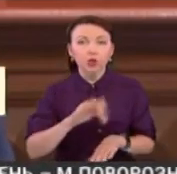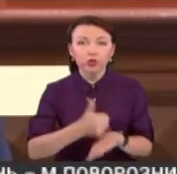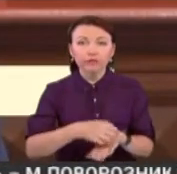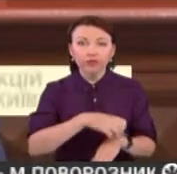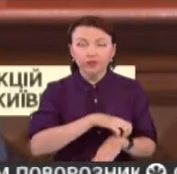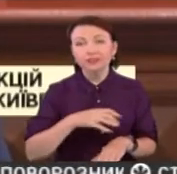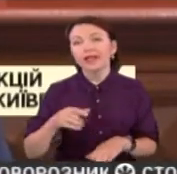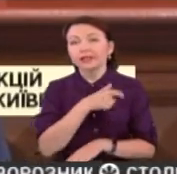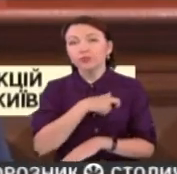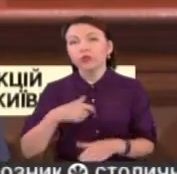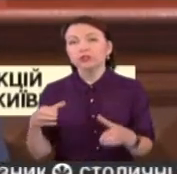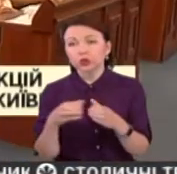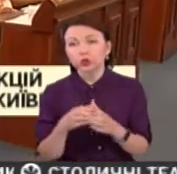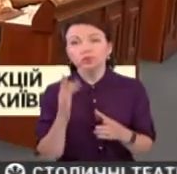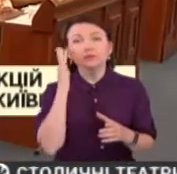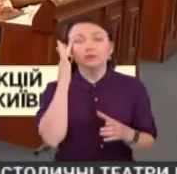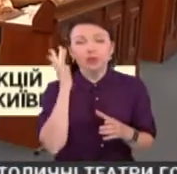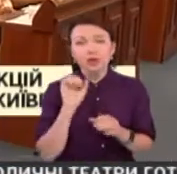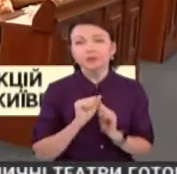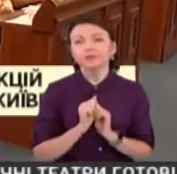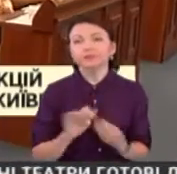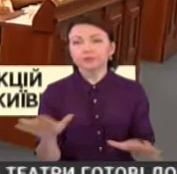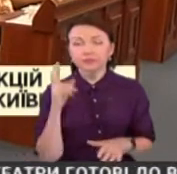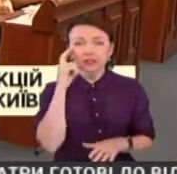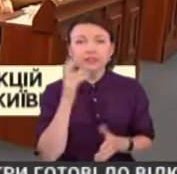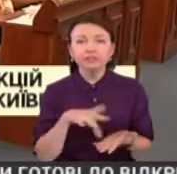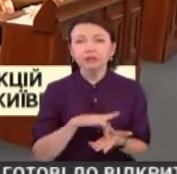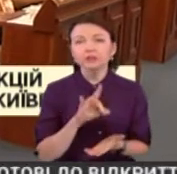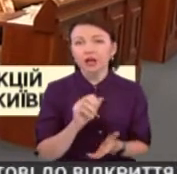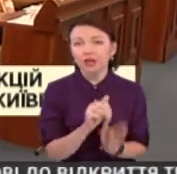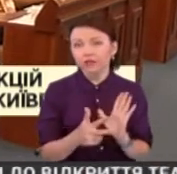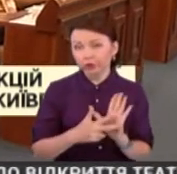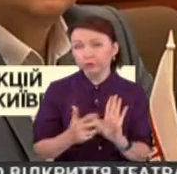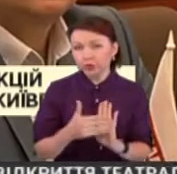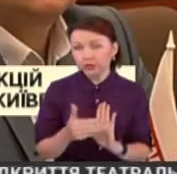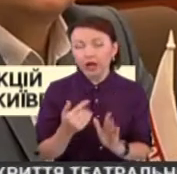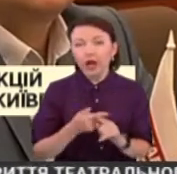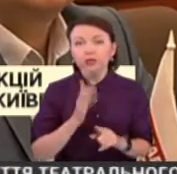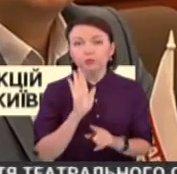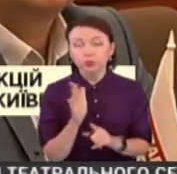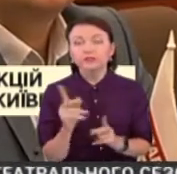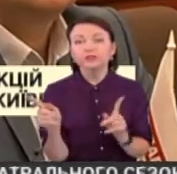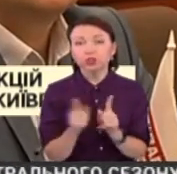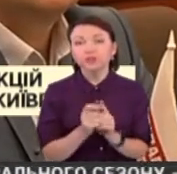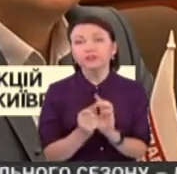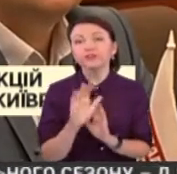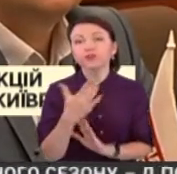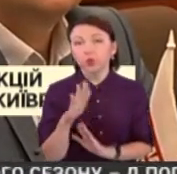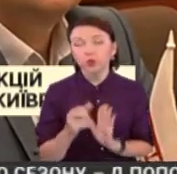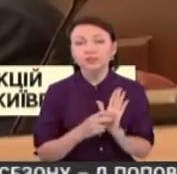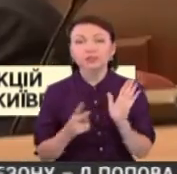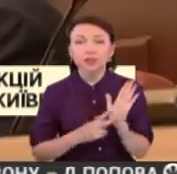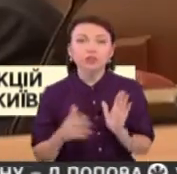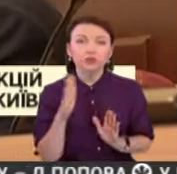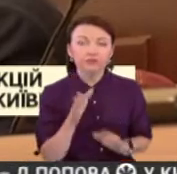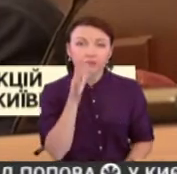щодо дострокового припинення повноважень Київської міської ради 8-го скликання відбудуться у вівторок, 17 вересня, о